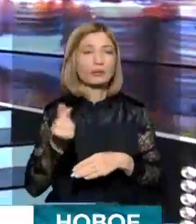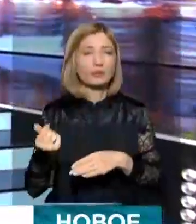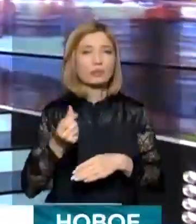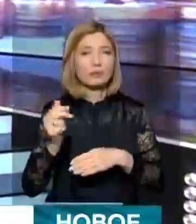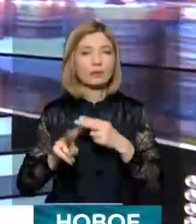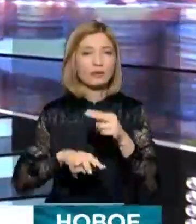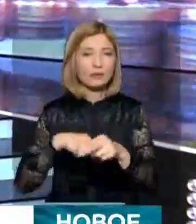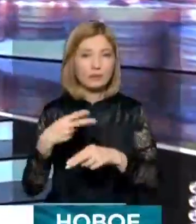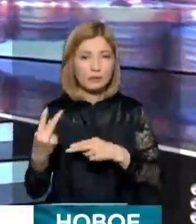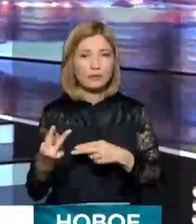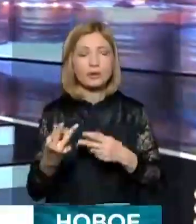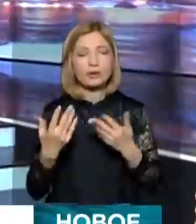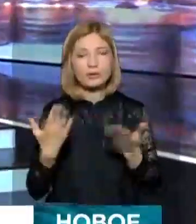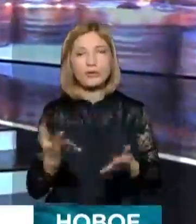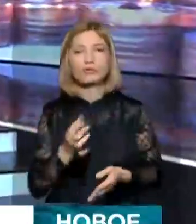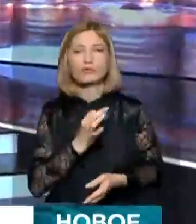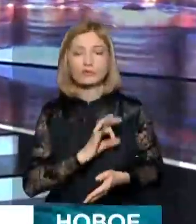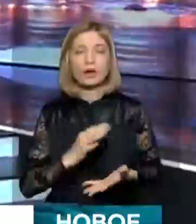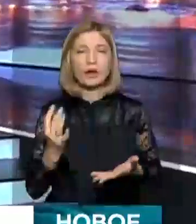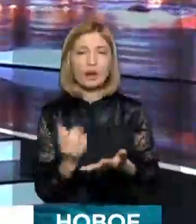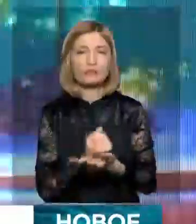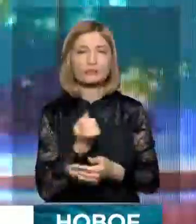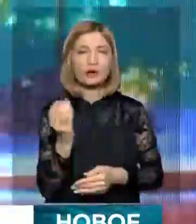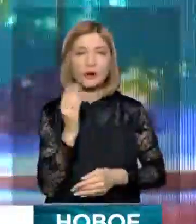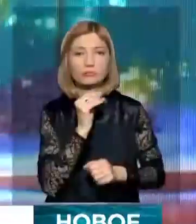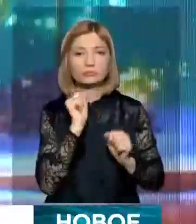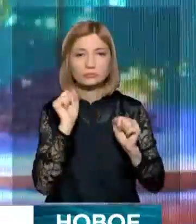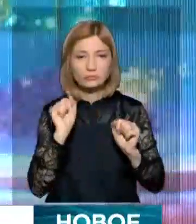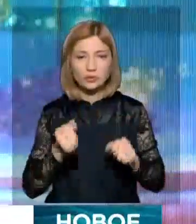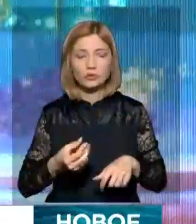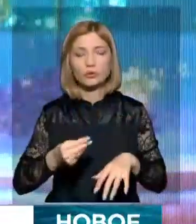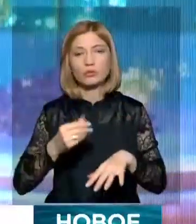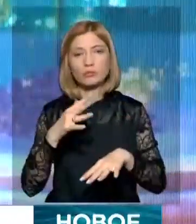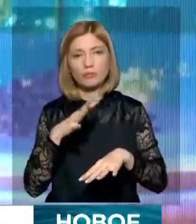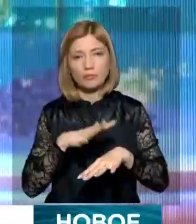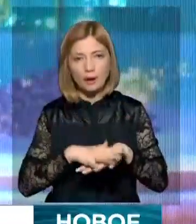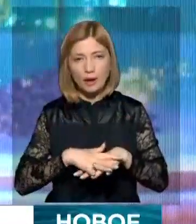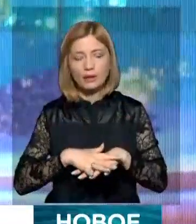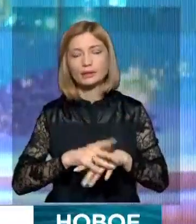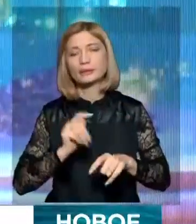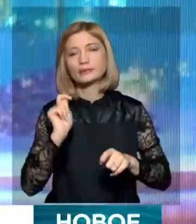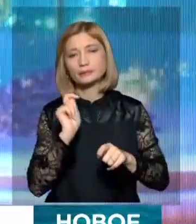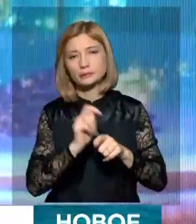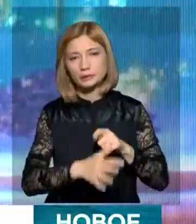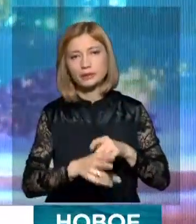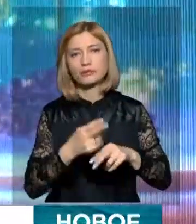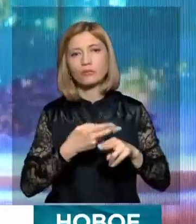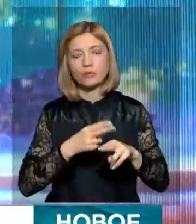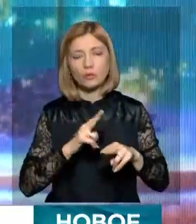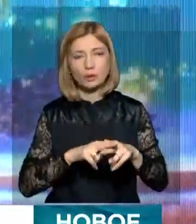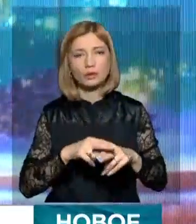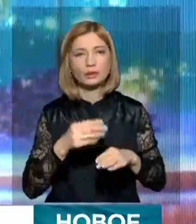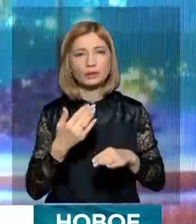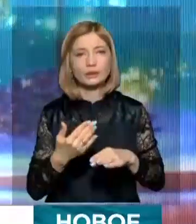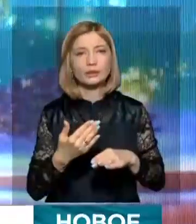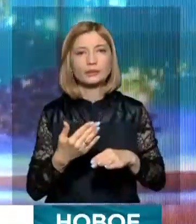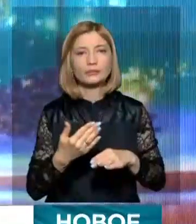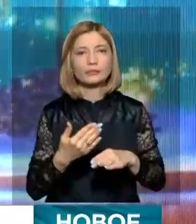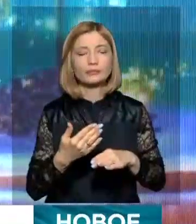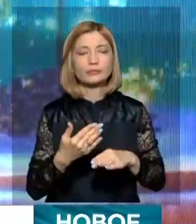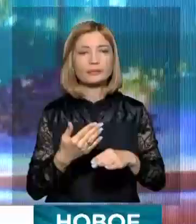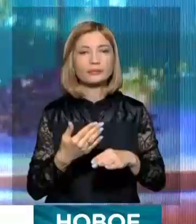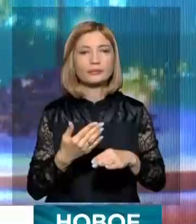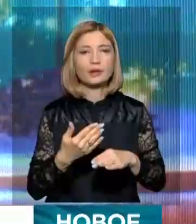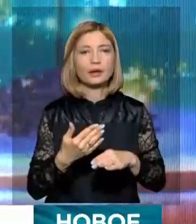этом получить конкретную выгоду. То есть банки продолжают инвестировать в эту отрасль. Как я уже сказал, ЕБРР